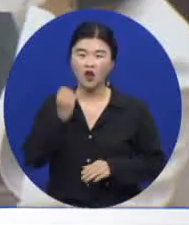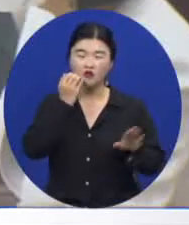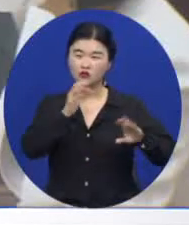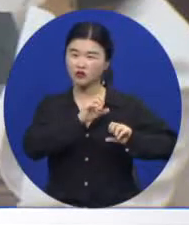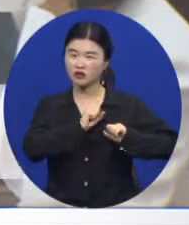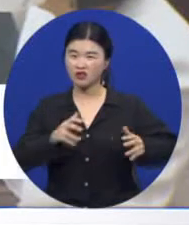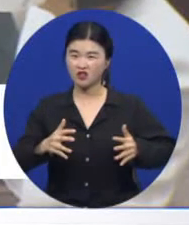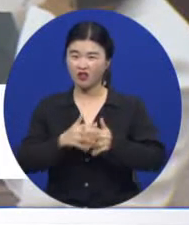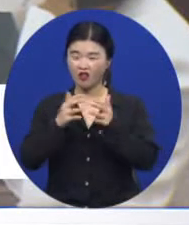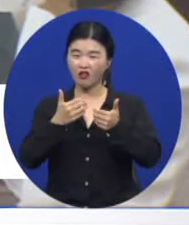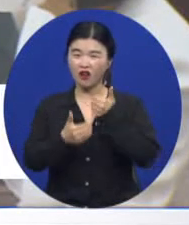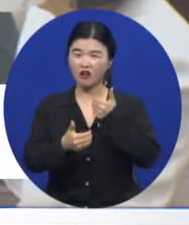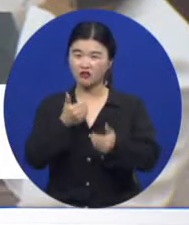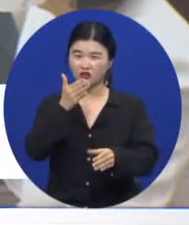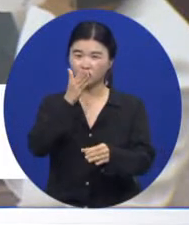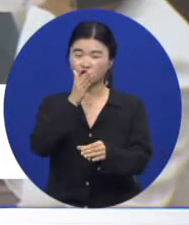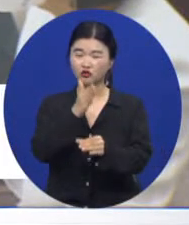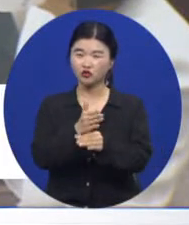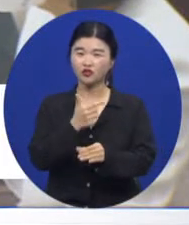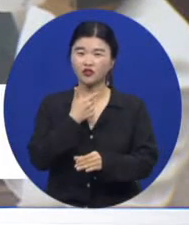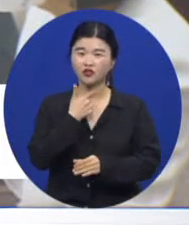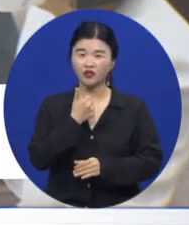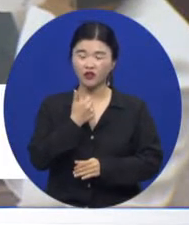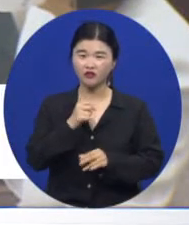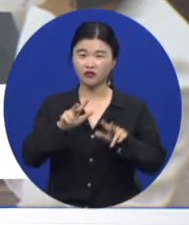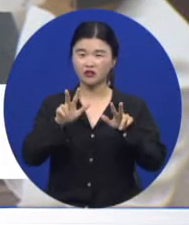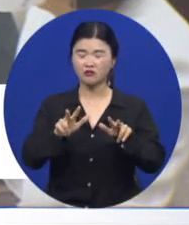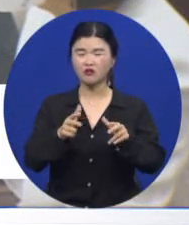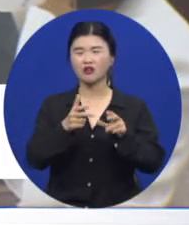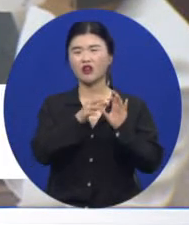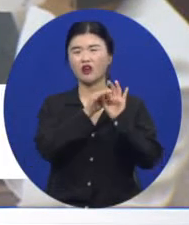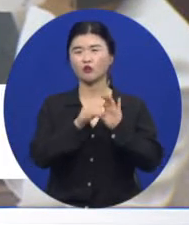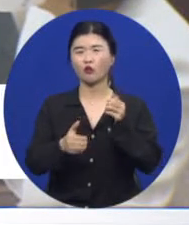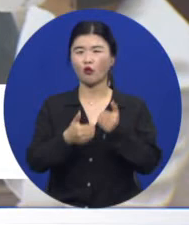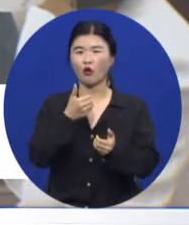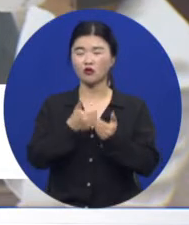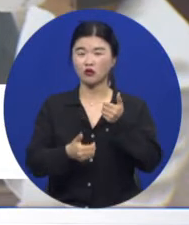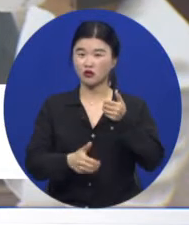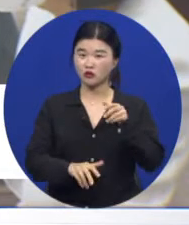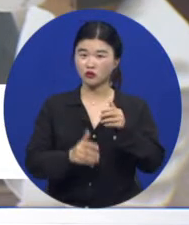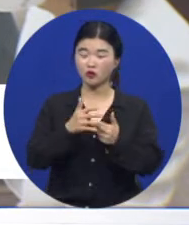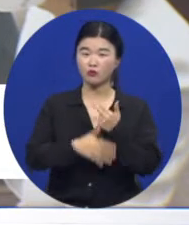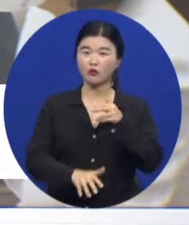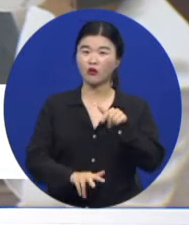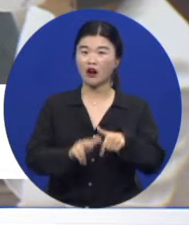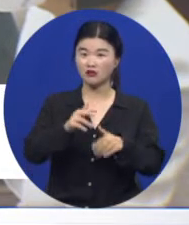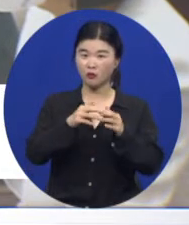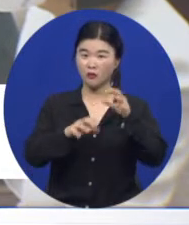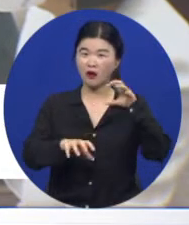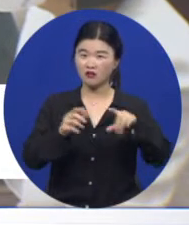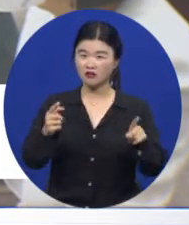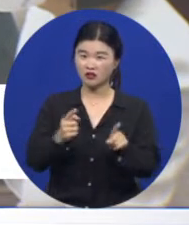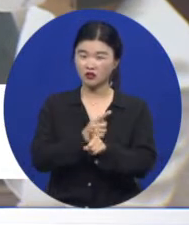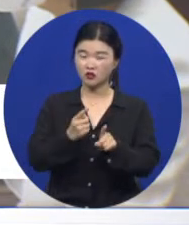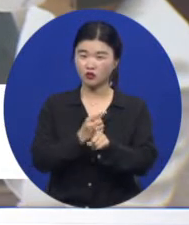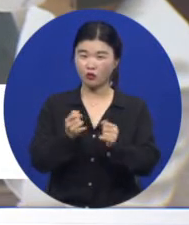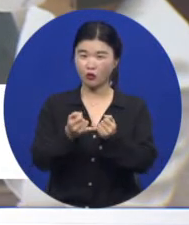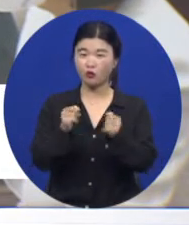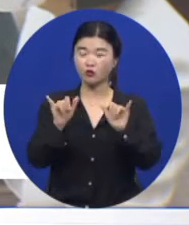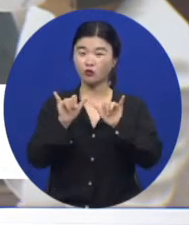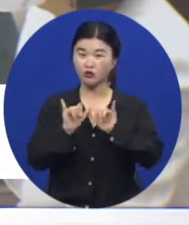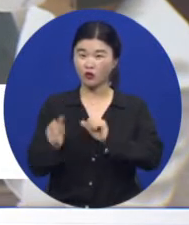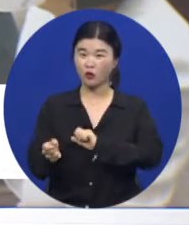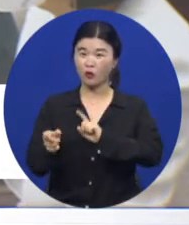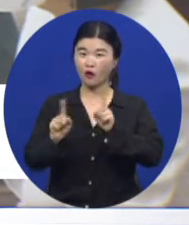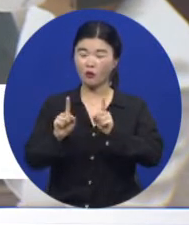해군기지 건설로 갈등을 겪은 그리고 지금도 겪고 있는 서귀포 강정마을의 치유와 공동체 회복을